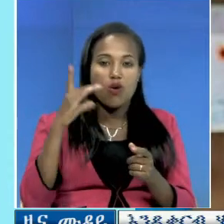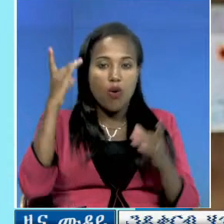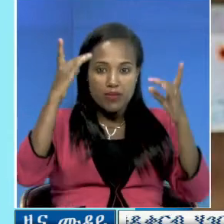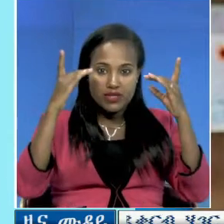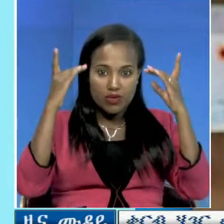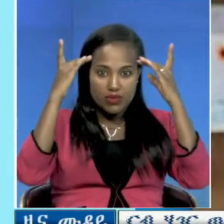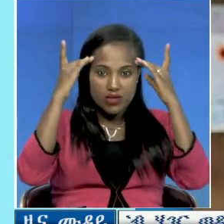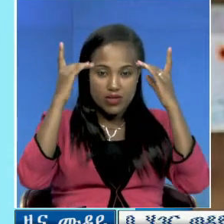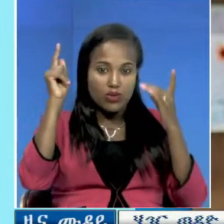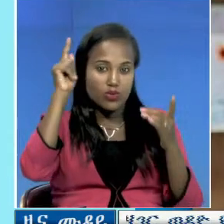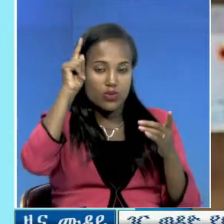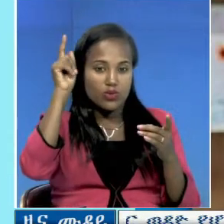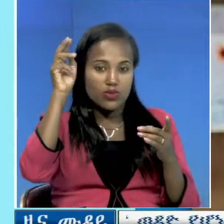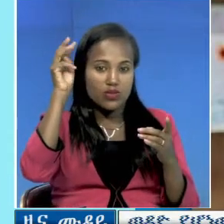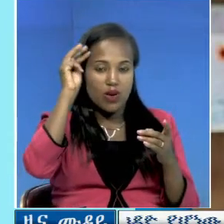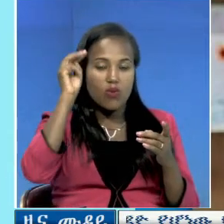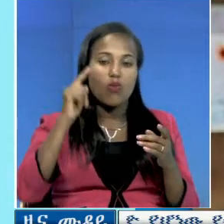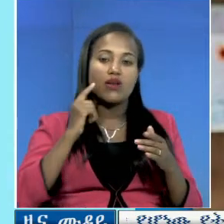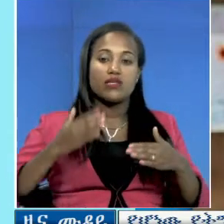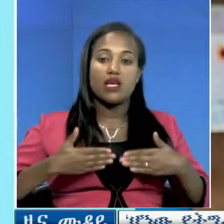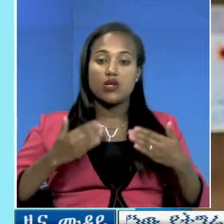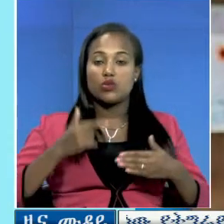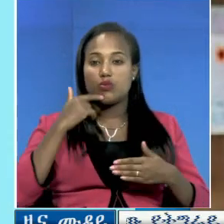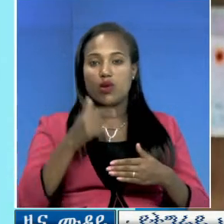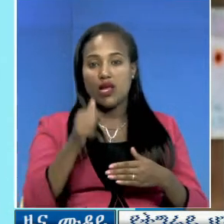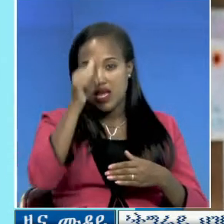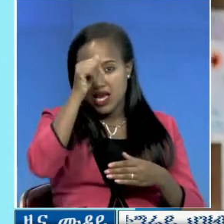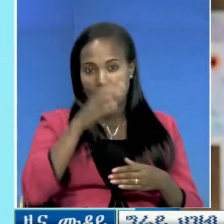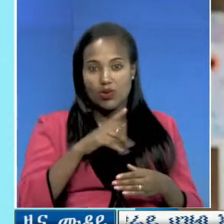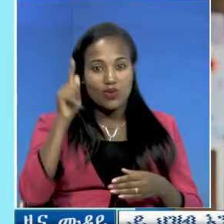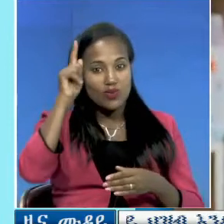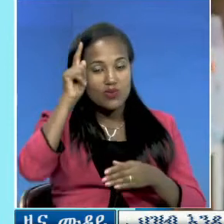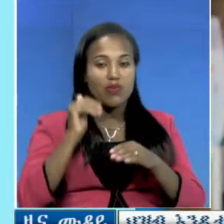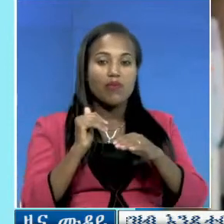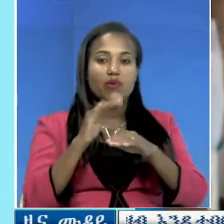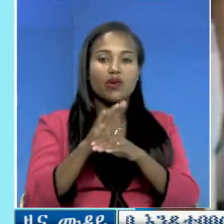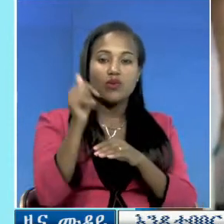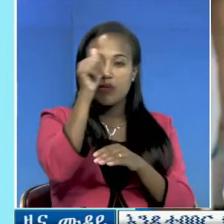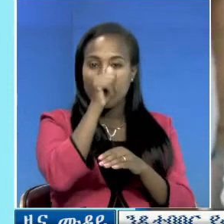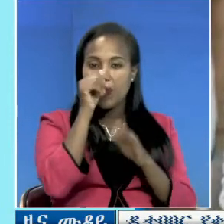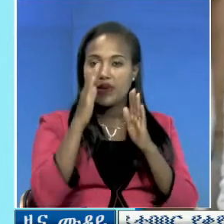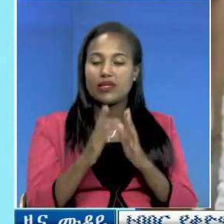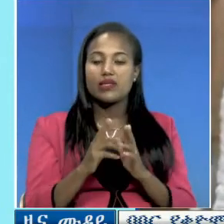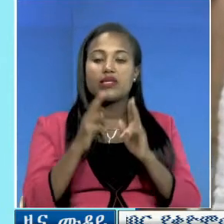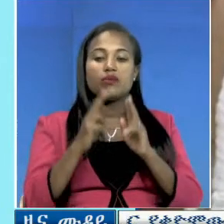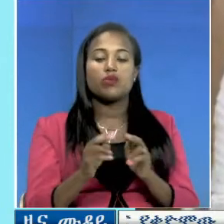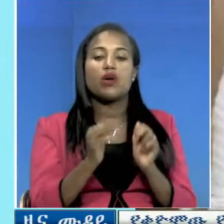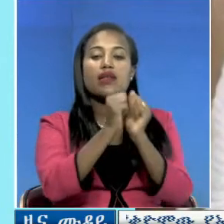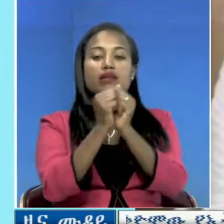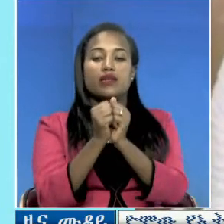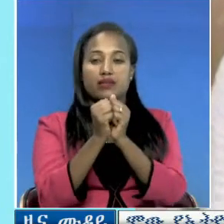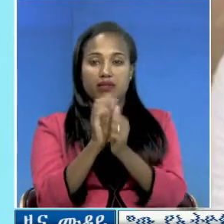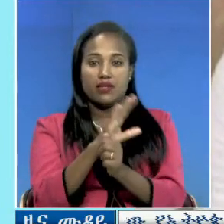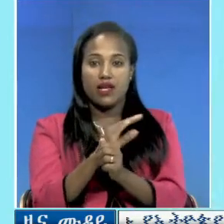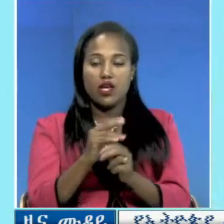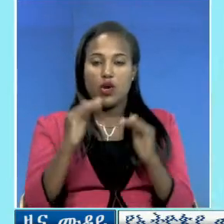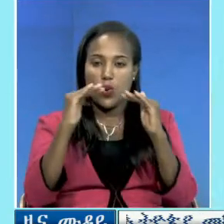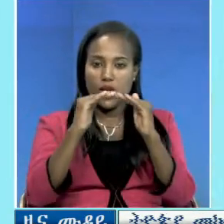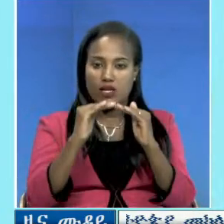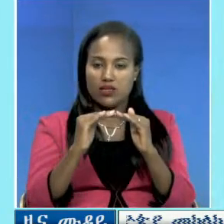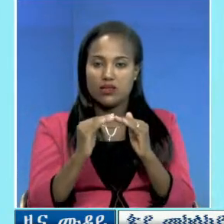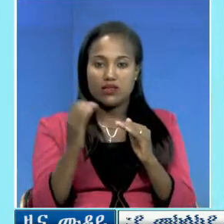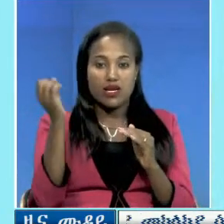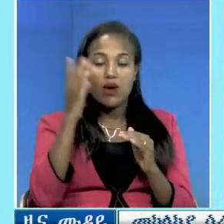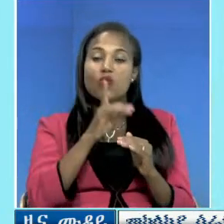ንጉሱ ጥላሁን የእንኳን ደስ ያላችሁ መልእክት አስተላልፈዋል። አቶ ንጉሱ በመልእክታቸው የኢትዮጵያዊነት ክብሩ፣ የአንድነትና የእኩልነት